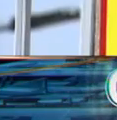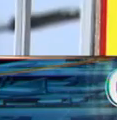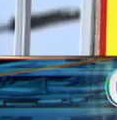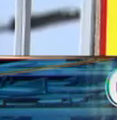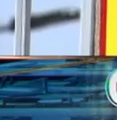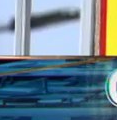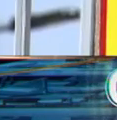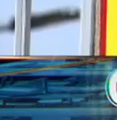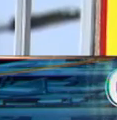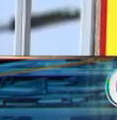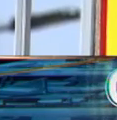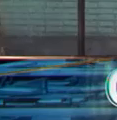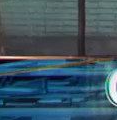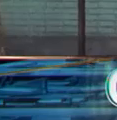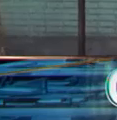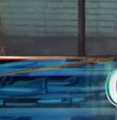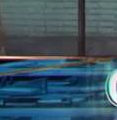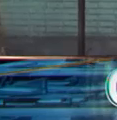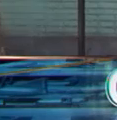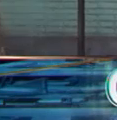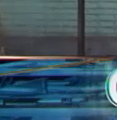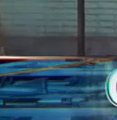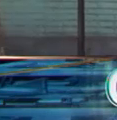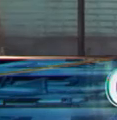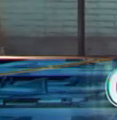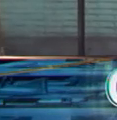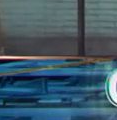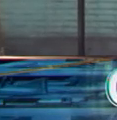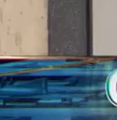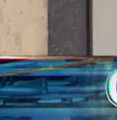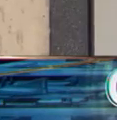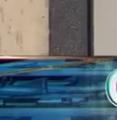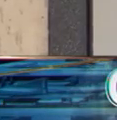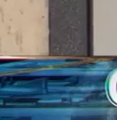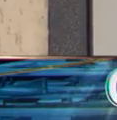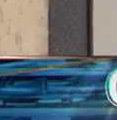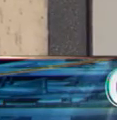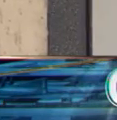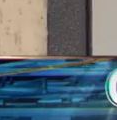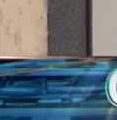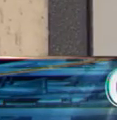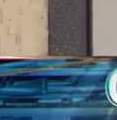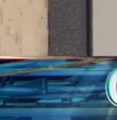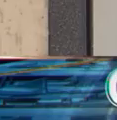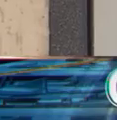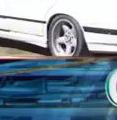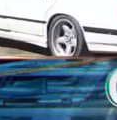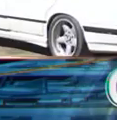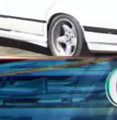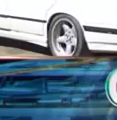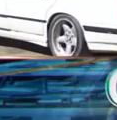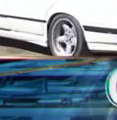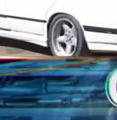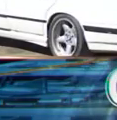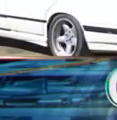Подстрекательство, да и только. Известный таткурганский блогер явно призывает людей нарушать карантинные меры. Главное, по его мнению, не